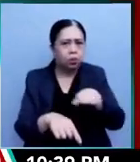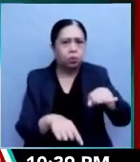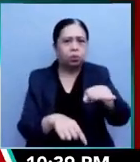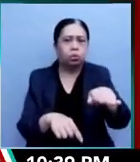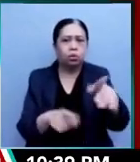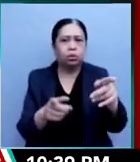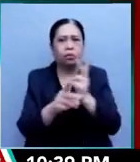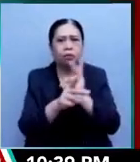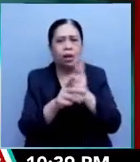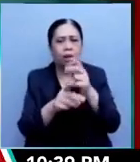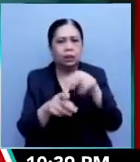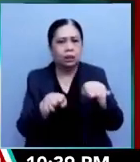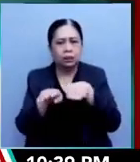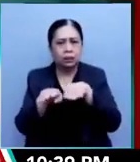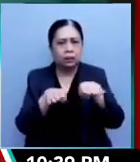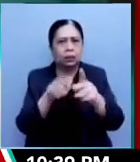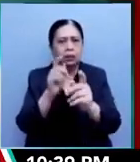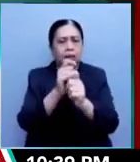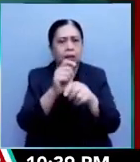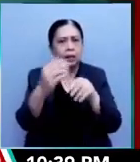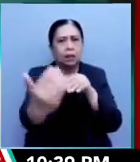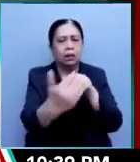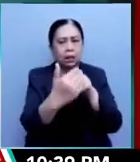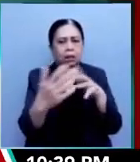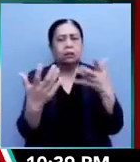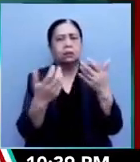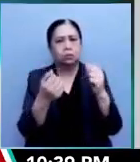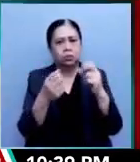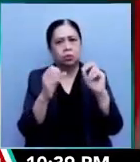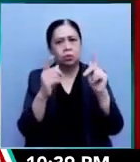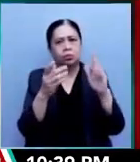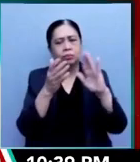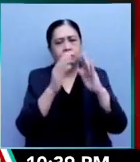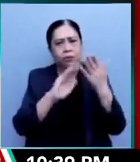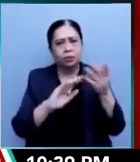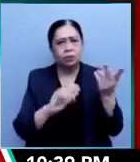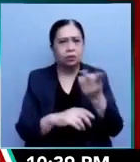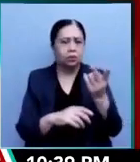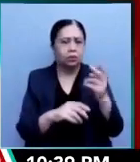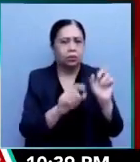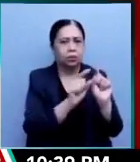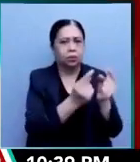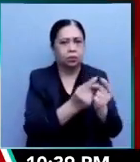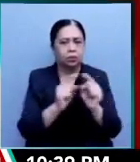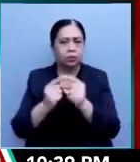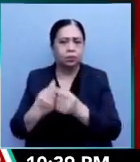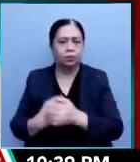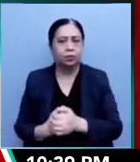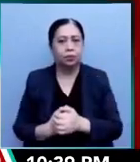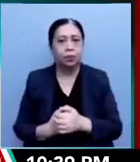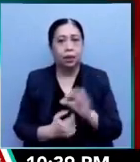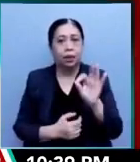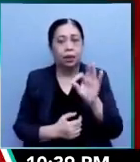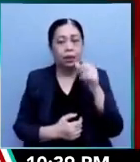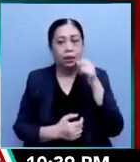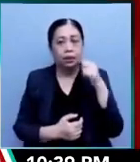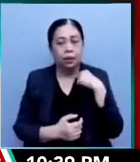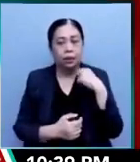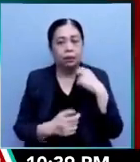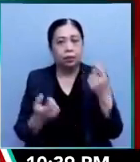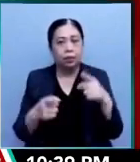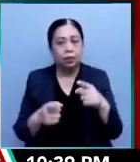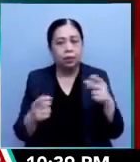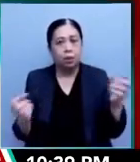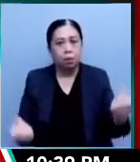napunta sa lane ng truck nagkasundo na raw ang dalawang panig bandang 9:00 kagabi ng Sumiklab ang malaking